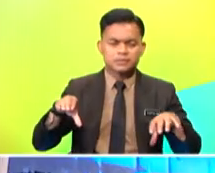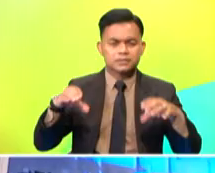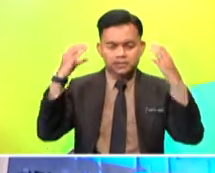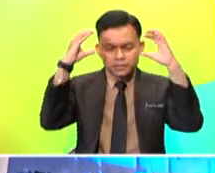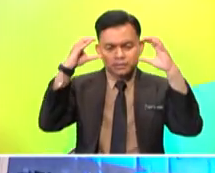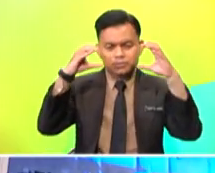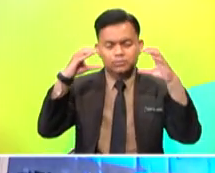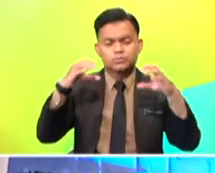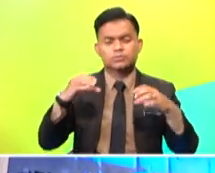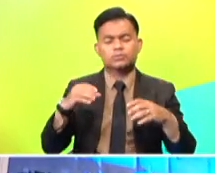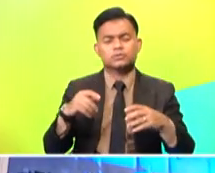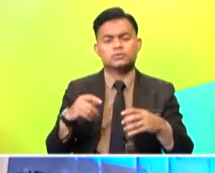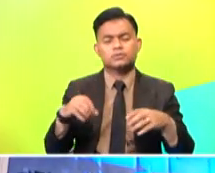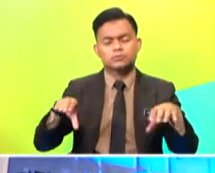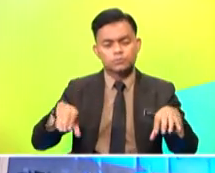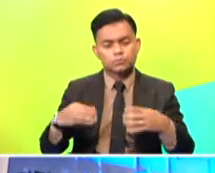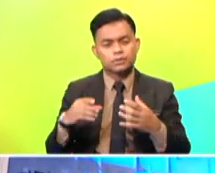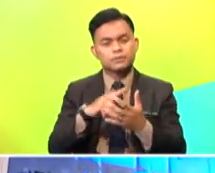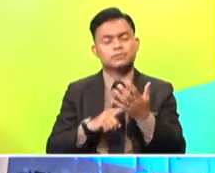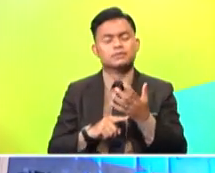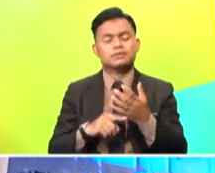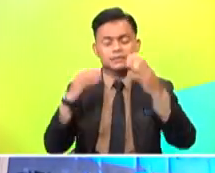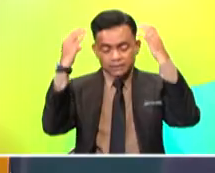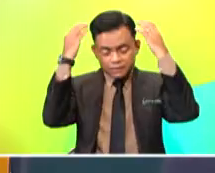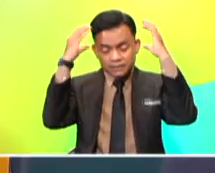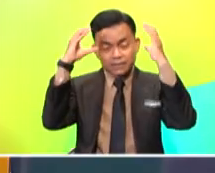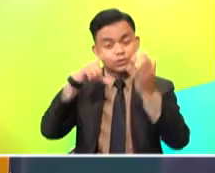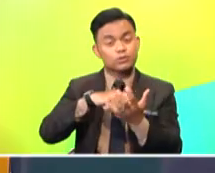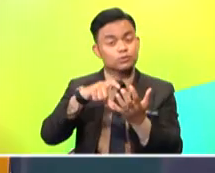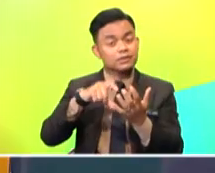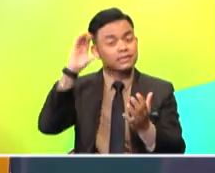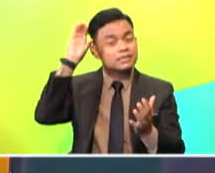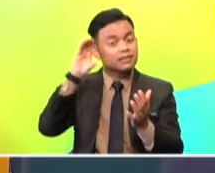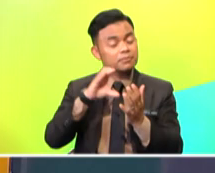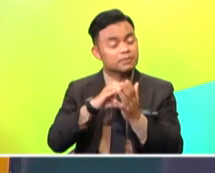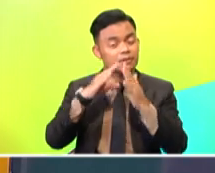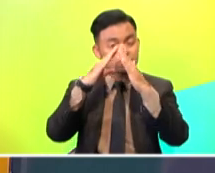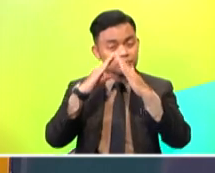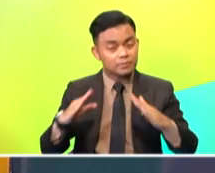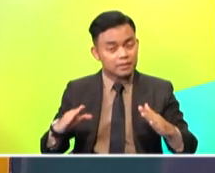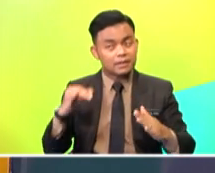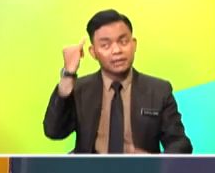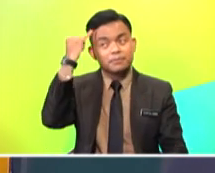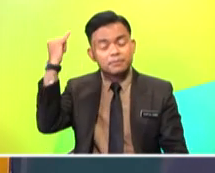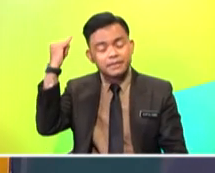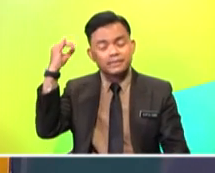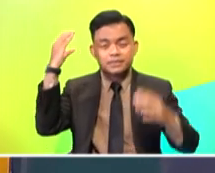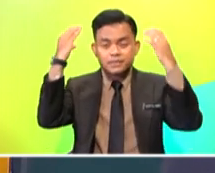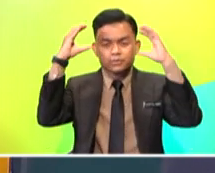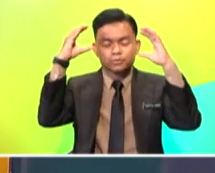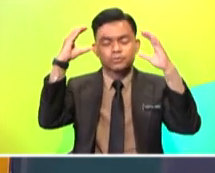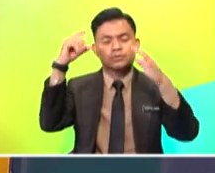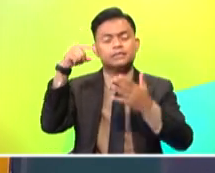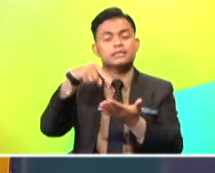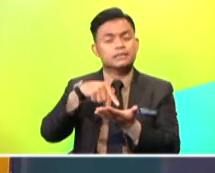melukis gambar rumah impian cikgu. Rumah impian cikgu. Okay. Ini rumah di tepi sungai tu Irfan. Tepi